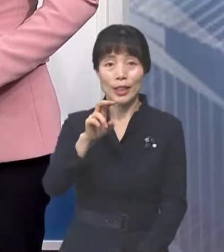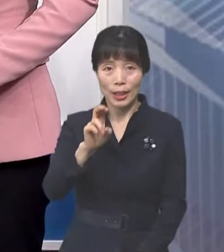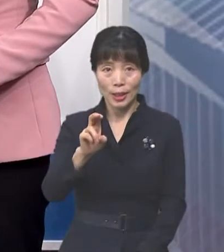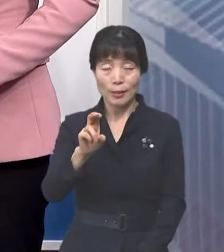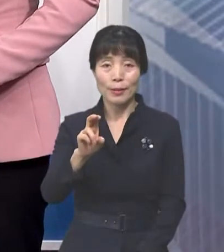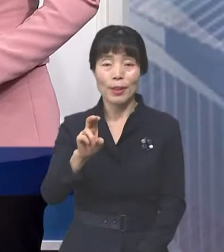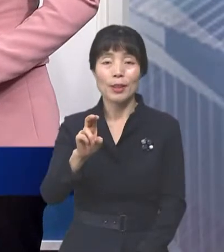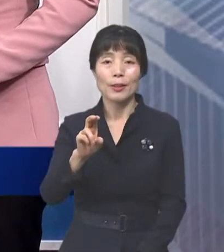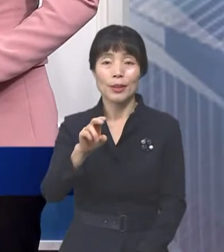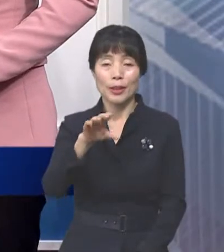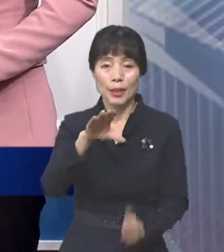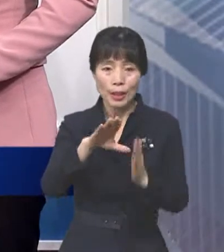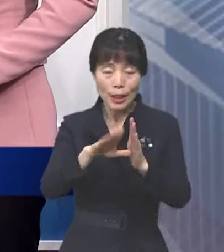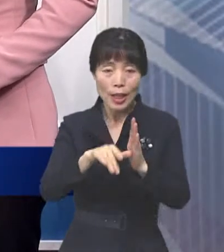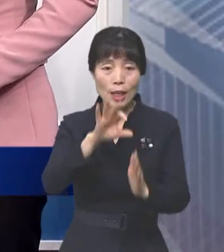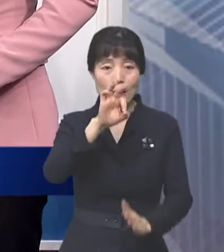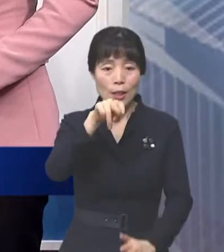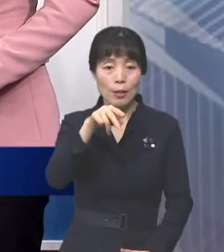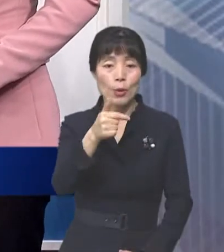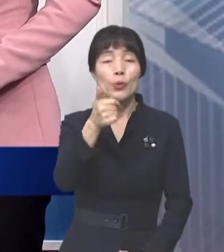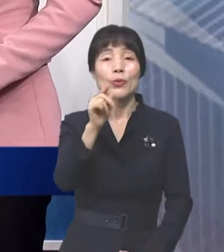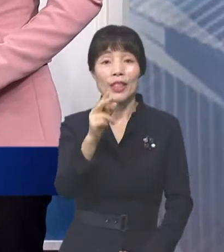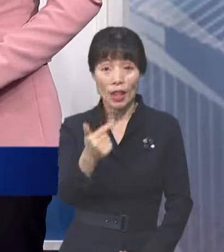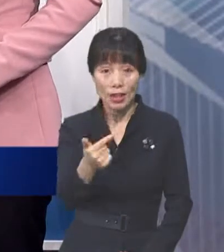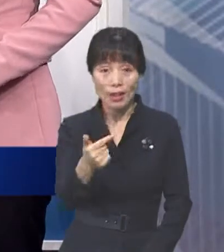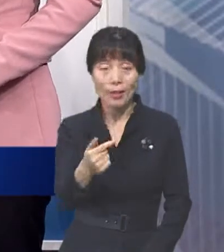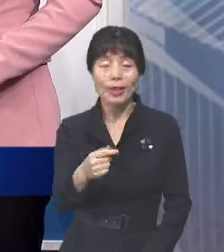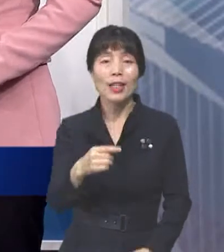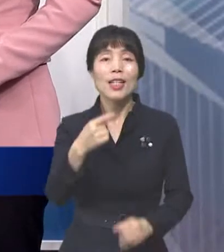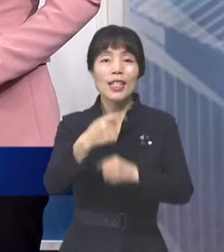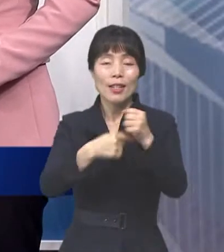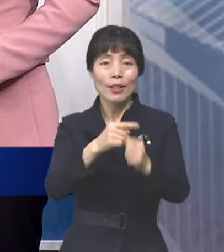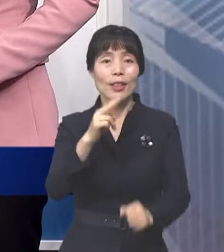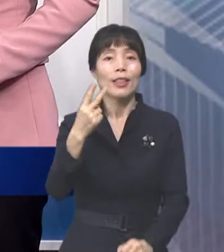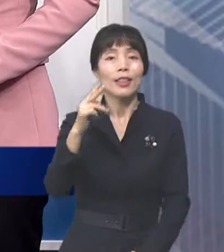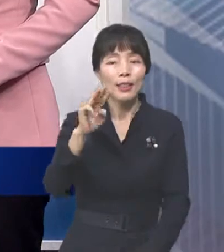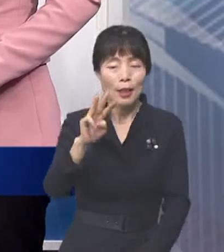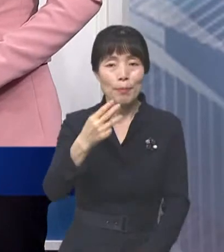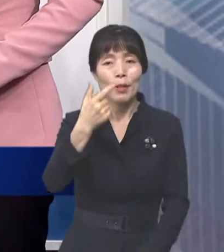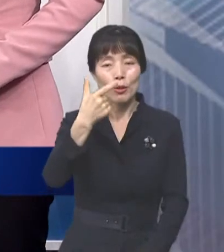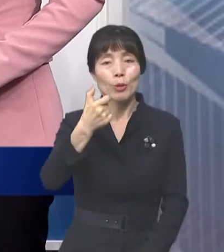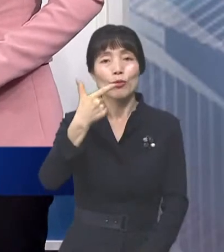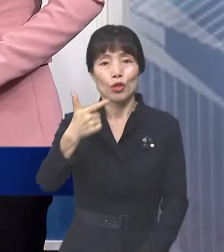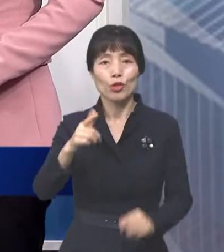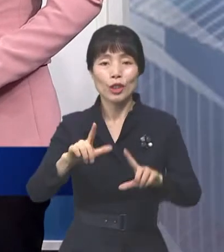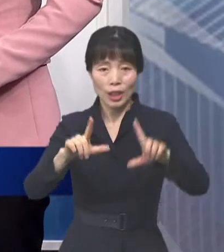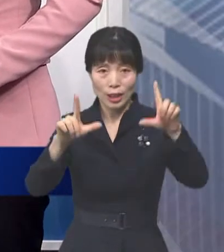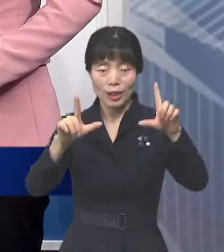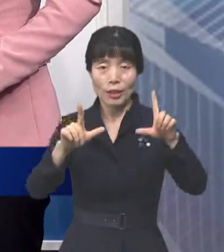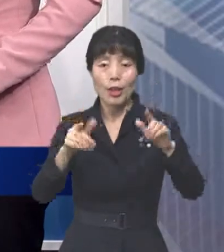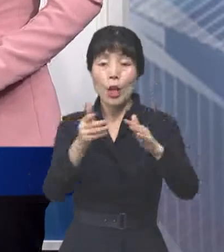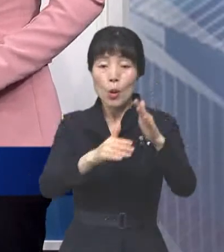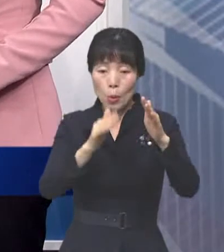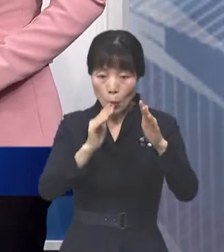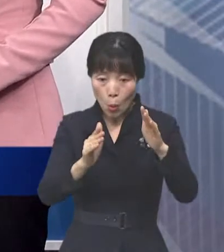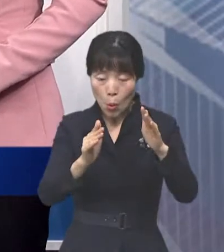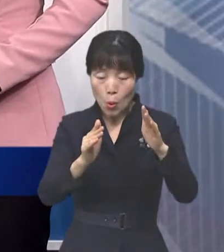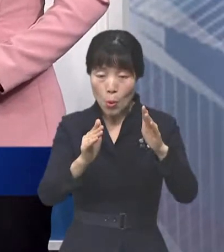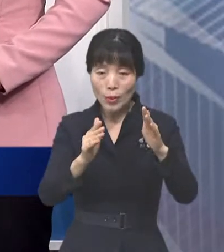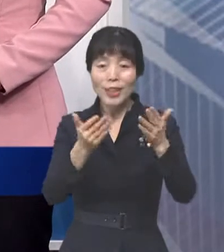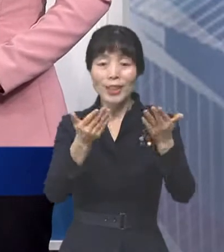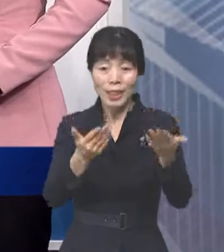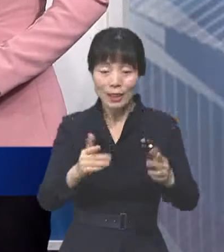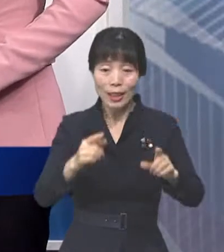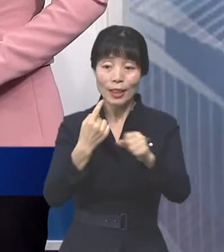2020년은 윤년이어서 2월이 29일로 하루가 많아 한 해가 366일이 됩니다. 그렇다면 공휴일도 지난해에 비해